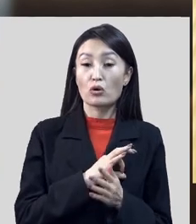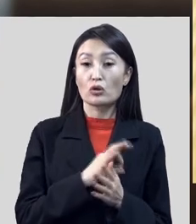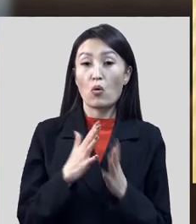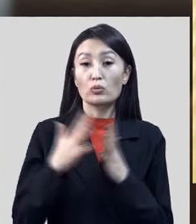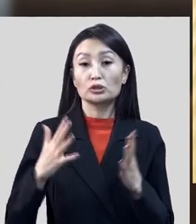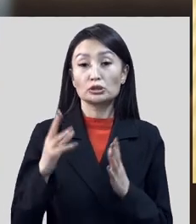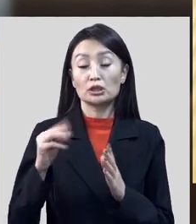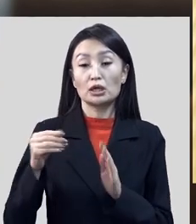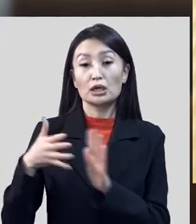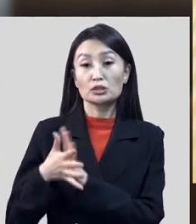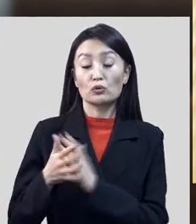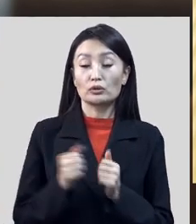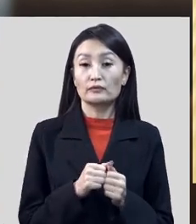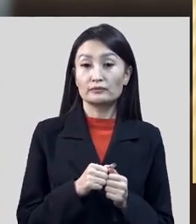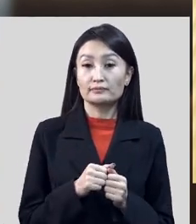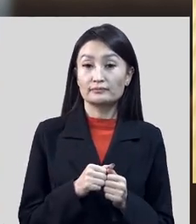расходы